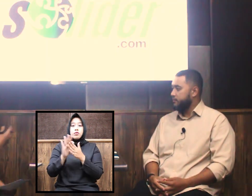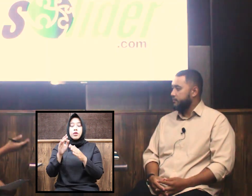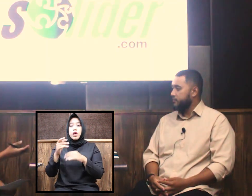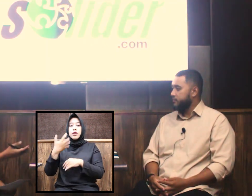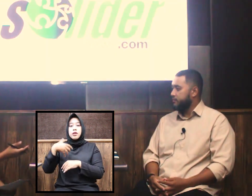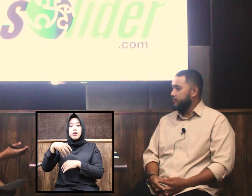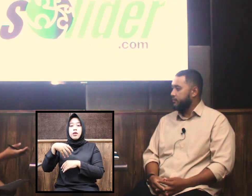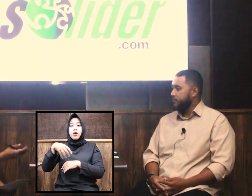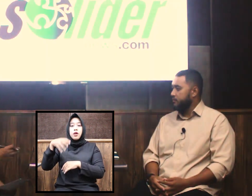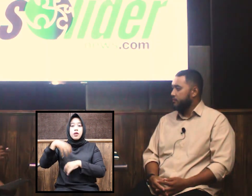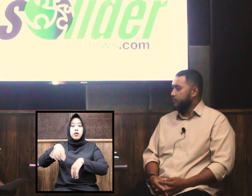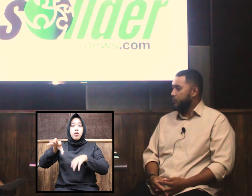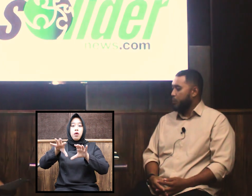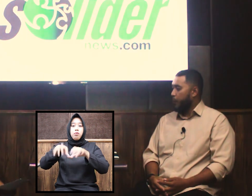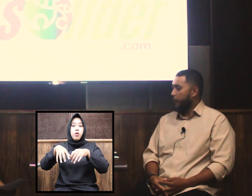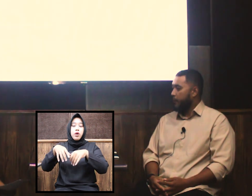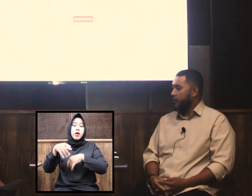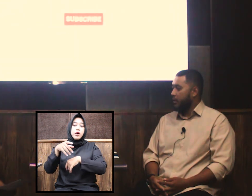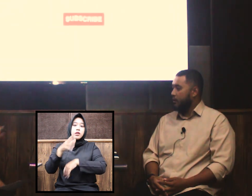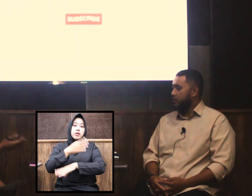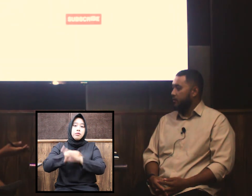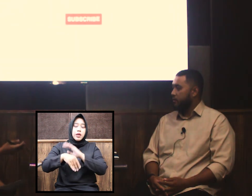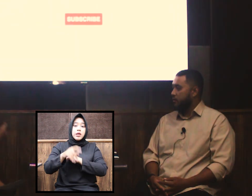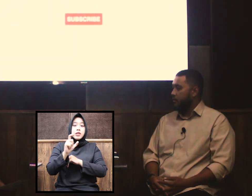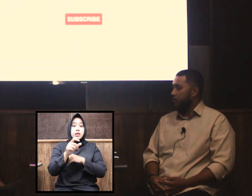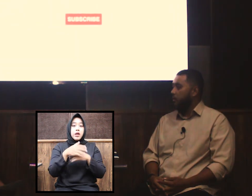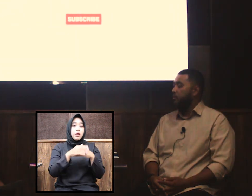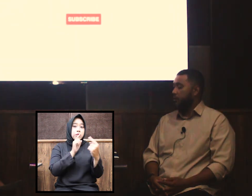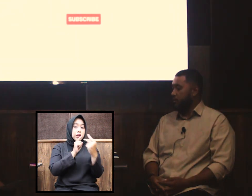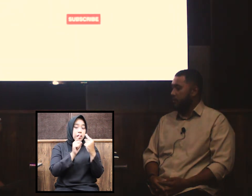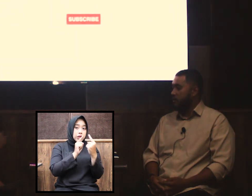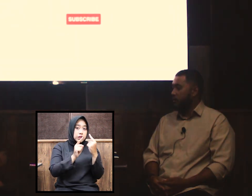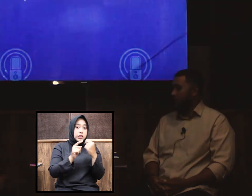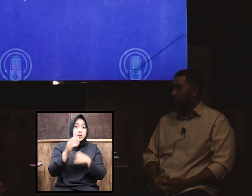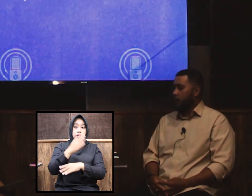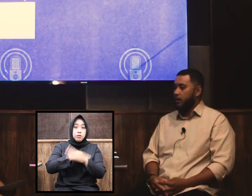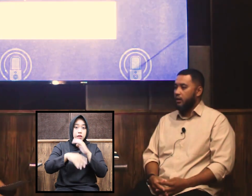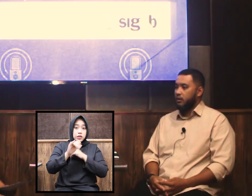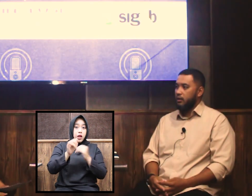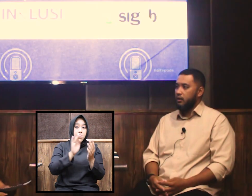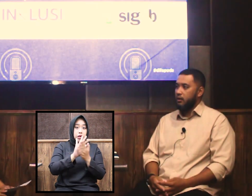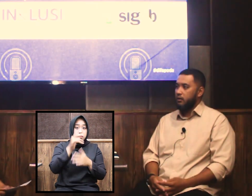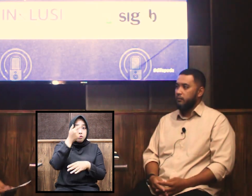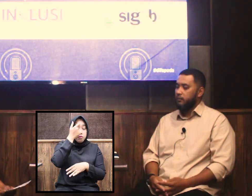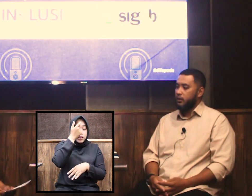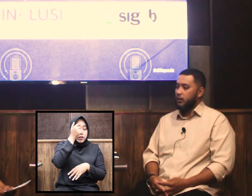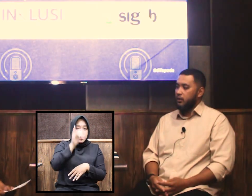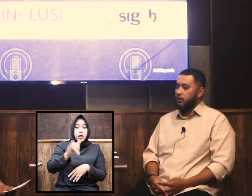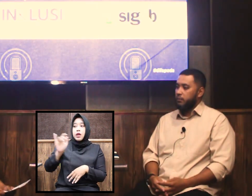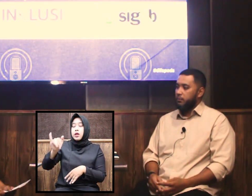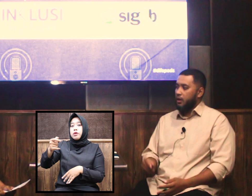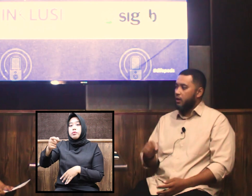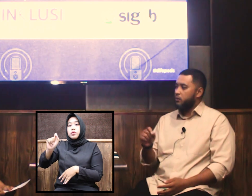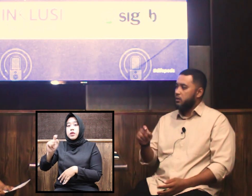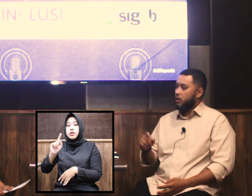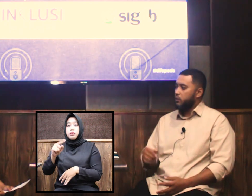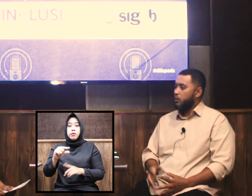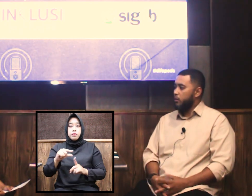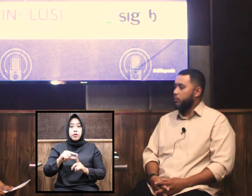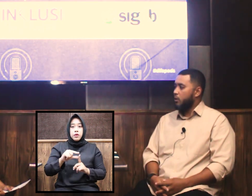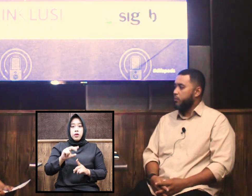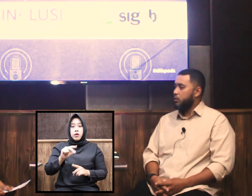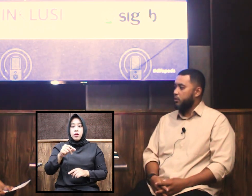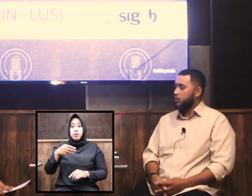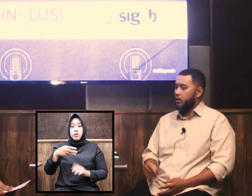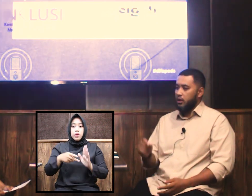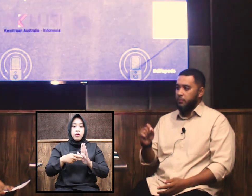termasuk Bagaimana belajar cara berinteraksi dengan divabel gitu betul Heeh karena kan di Permenaker 21